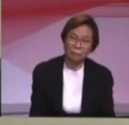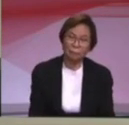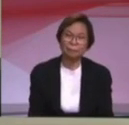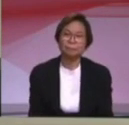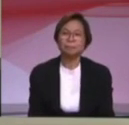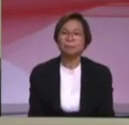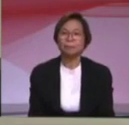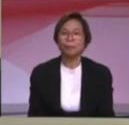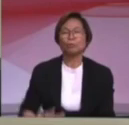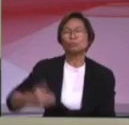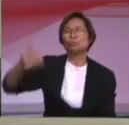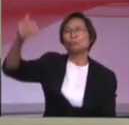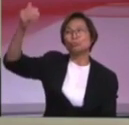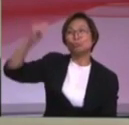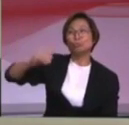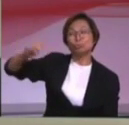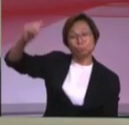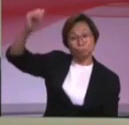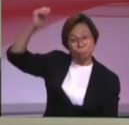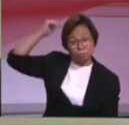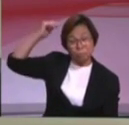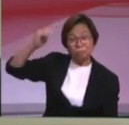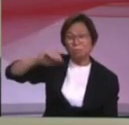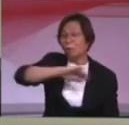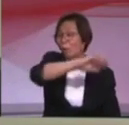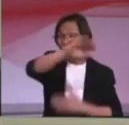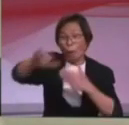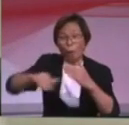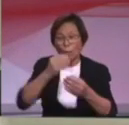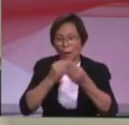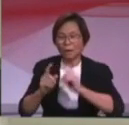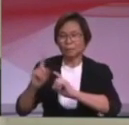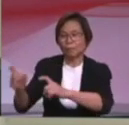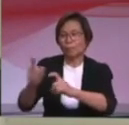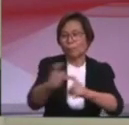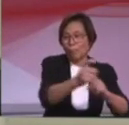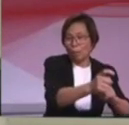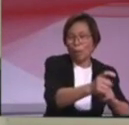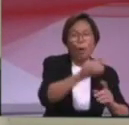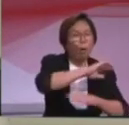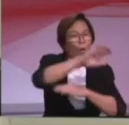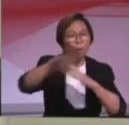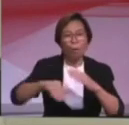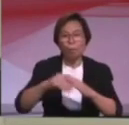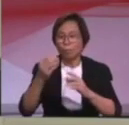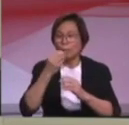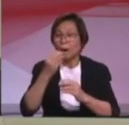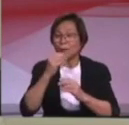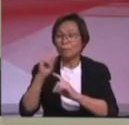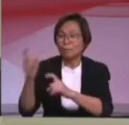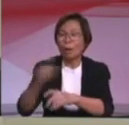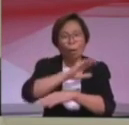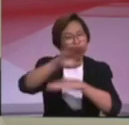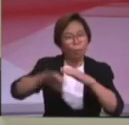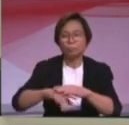kalau kita lihat dulu-dulu pun, semua makanan diberikan kepada makanan diberikan kepada